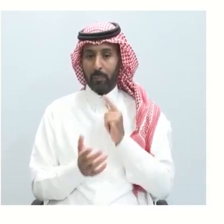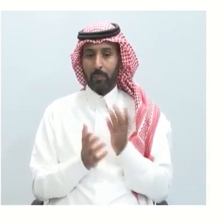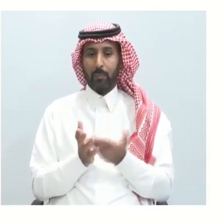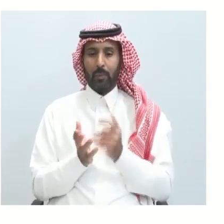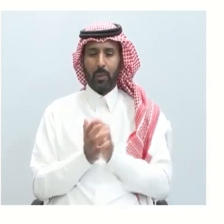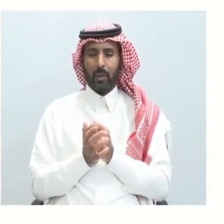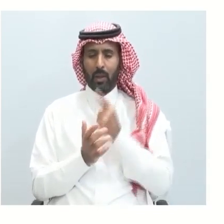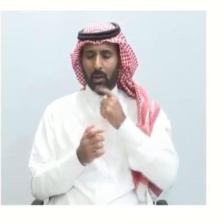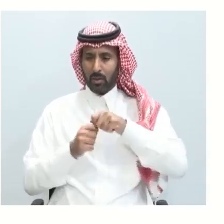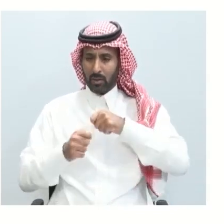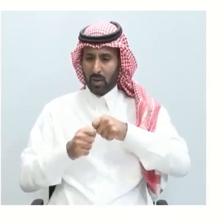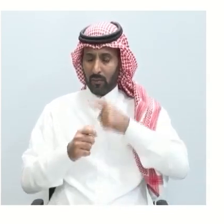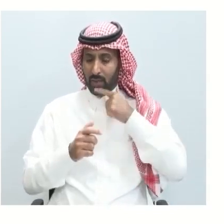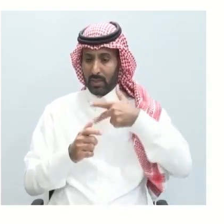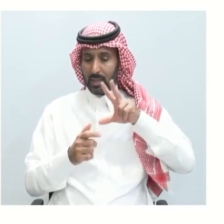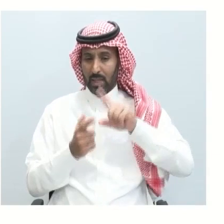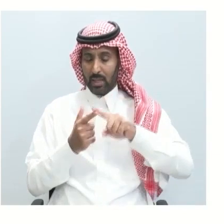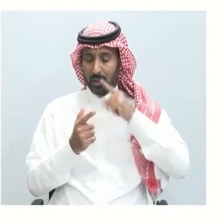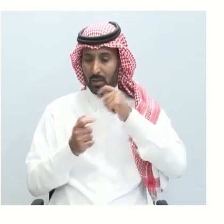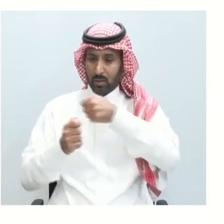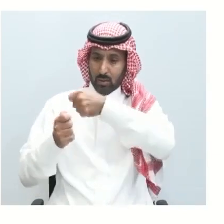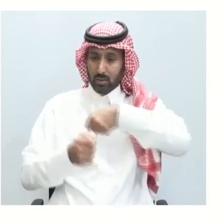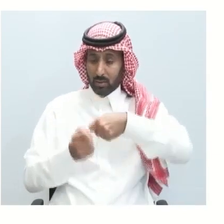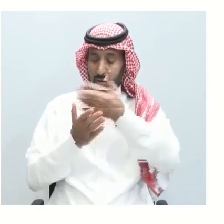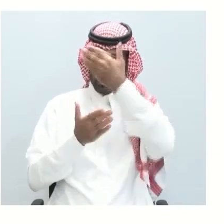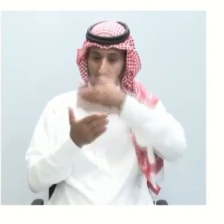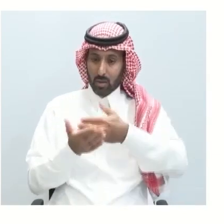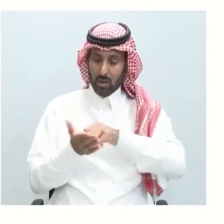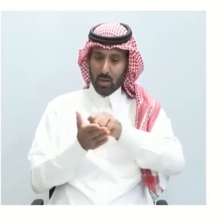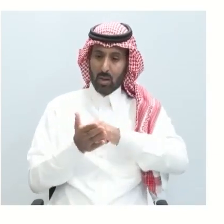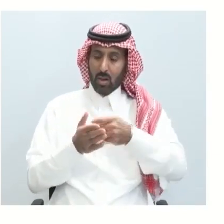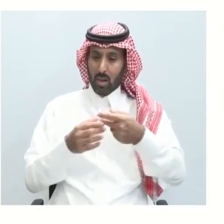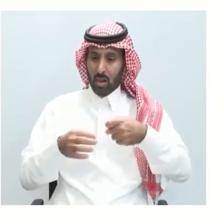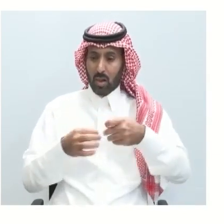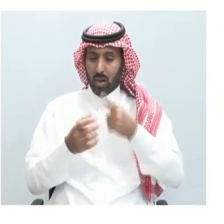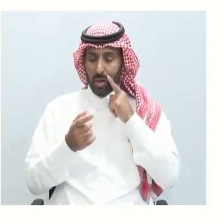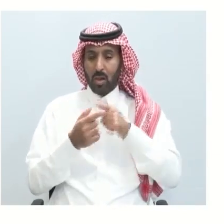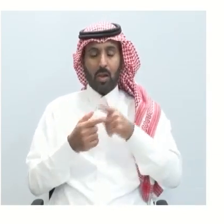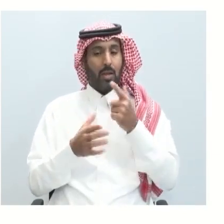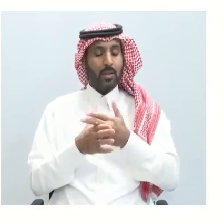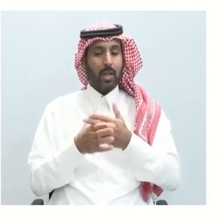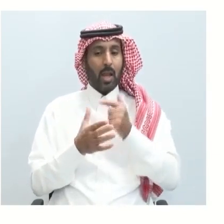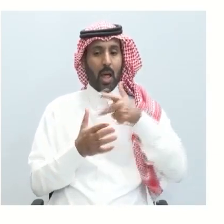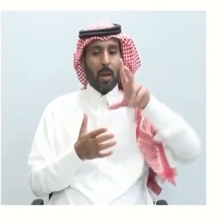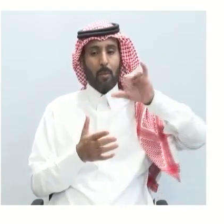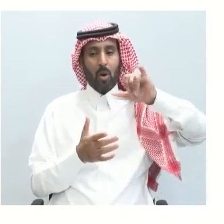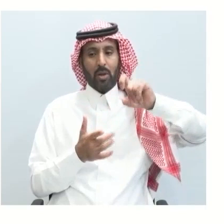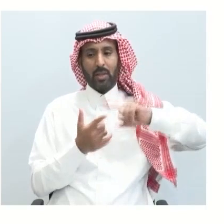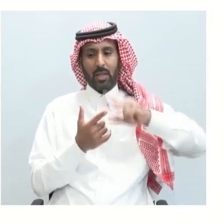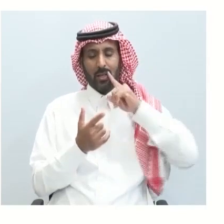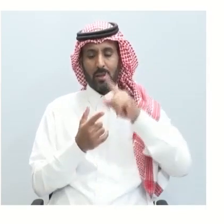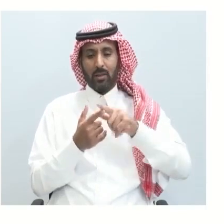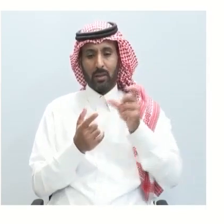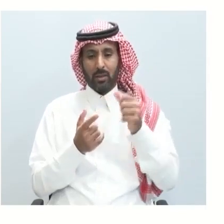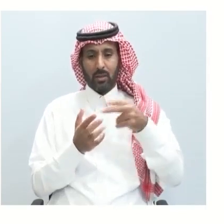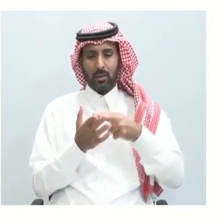كمنظف منزلي مفيده في تنظيف الزجاج تصنع الامونيا من عناصرها الهيدروجين والنيتروجين باستعمال طريقه هبر وشرحها